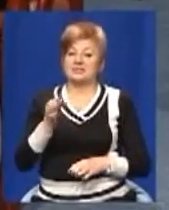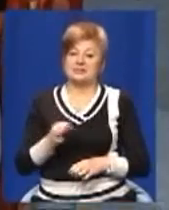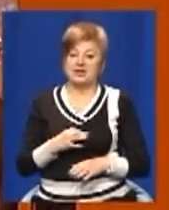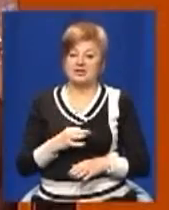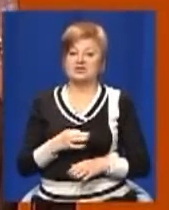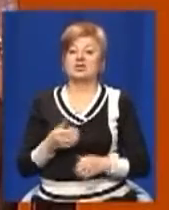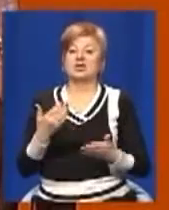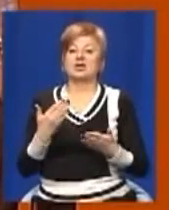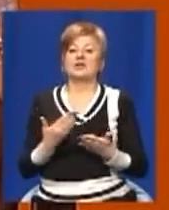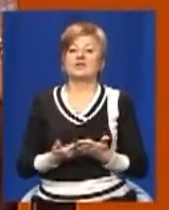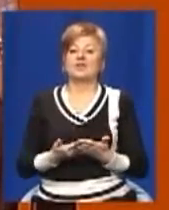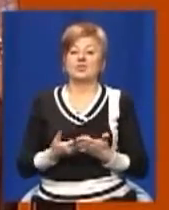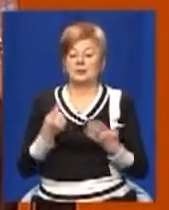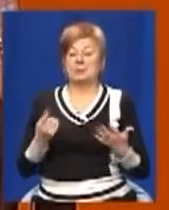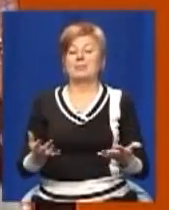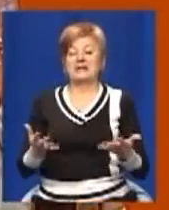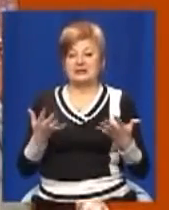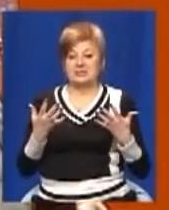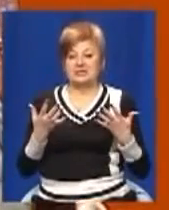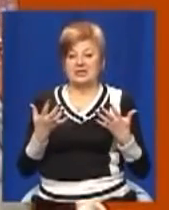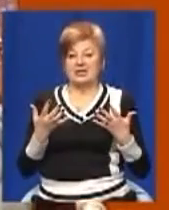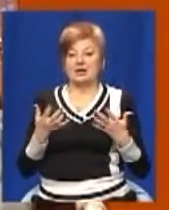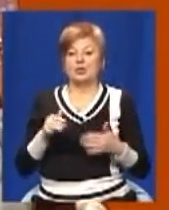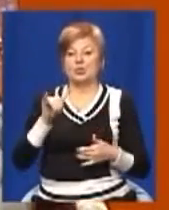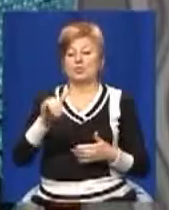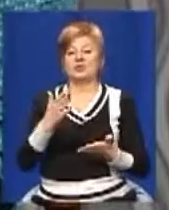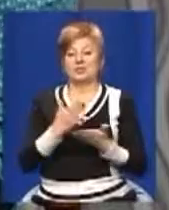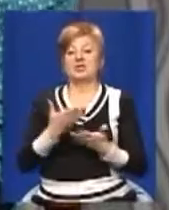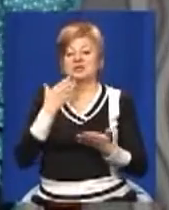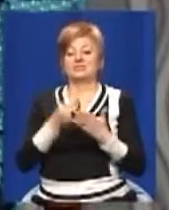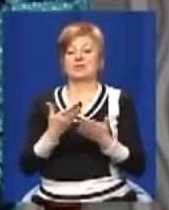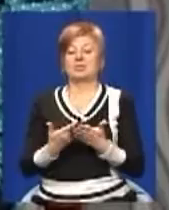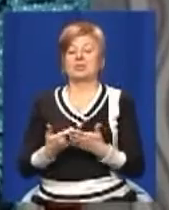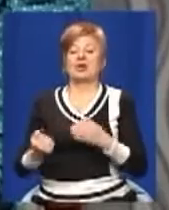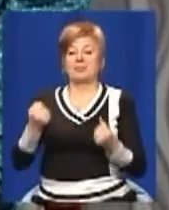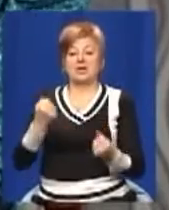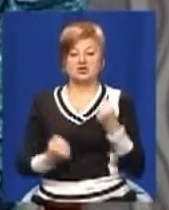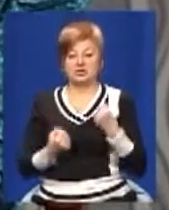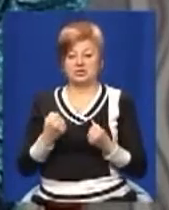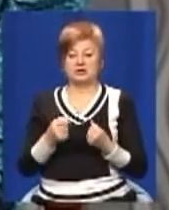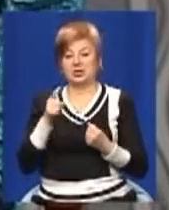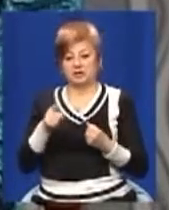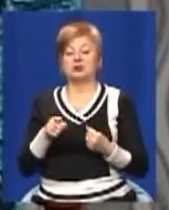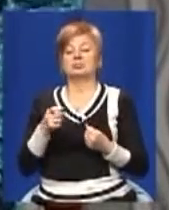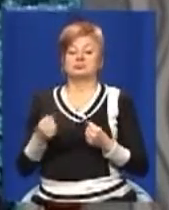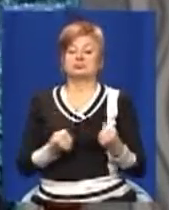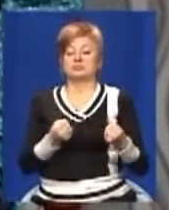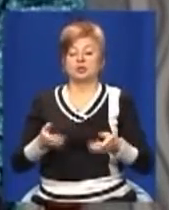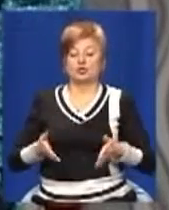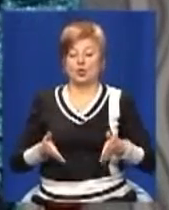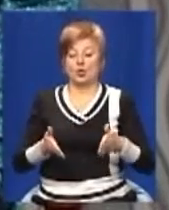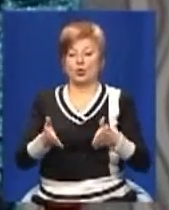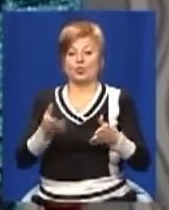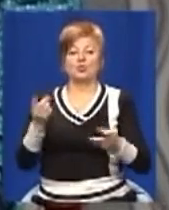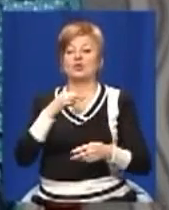будь ласка, а от уяви, до речі, а от в тебе є власна автівка, так? І ти їдеш дорогою, і на